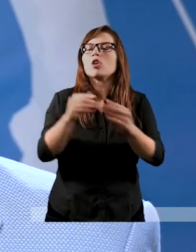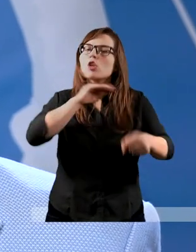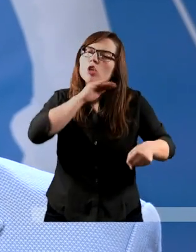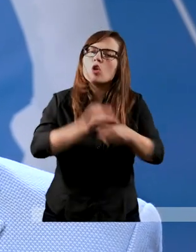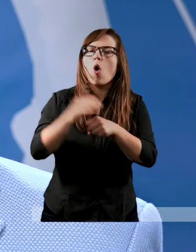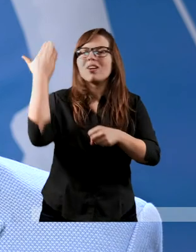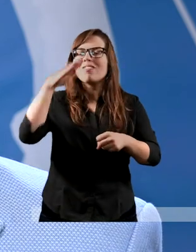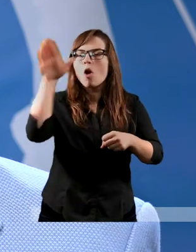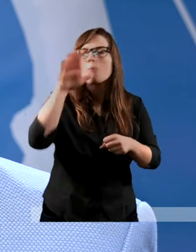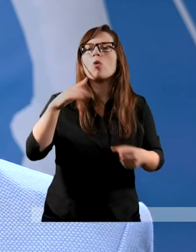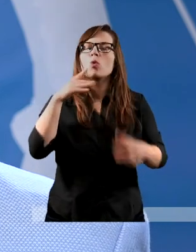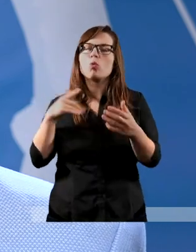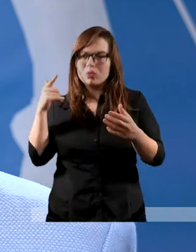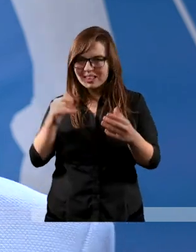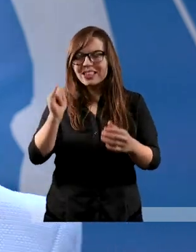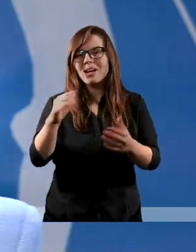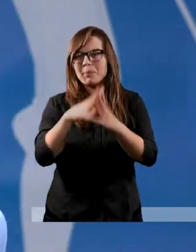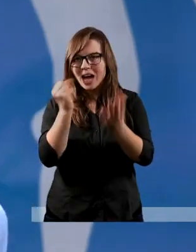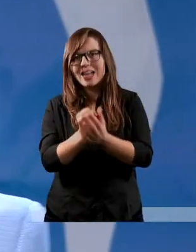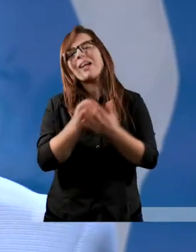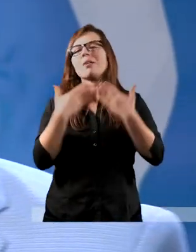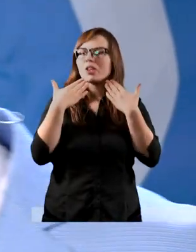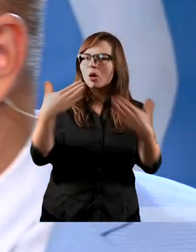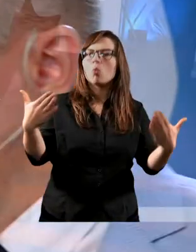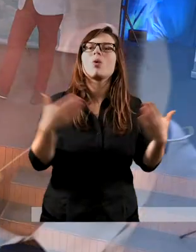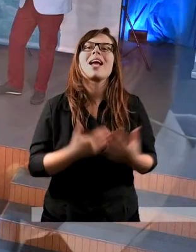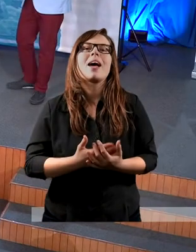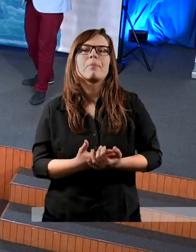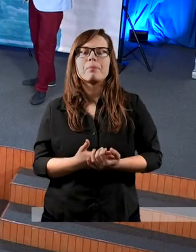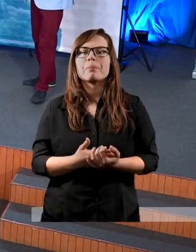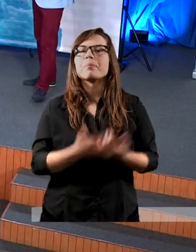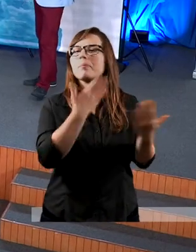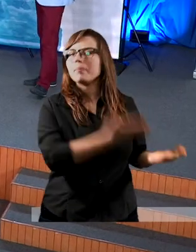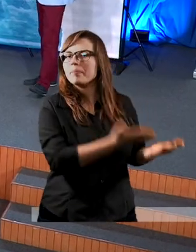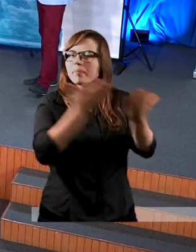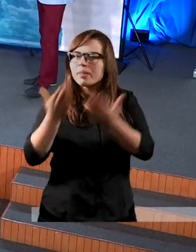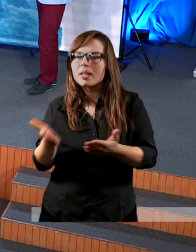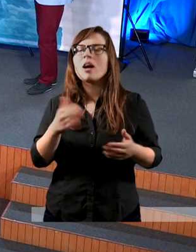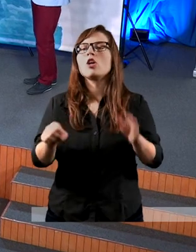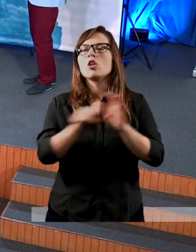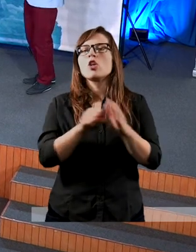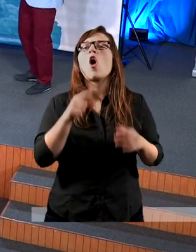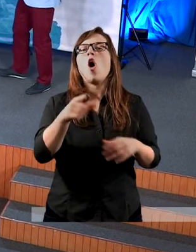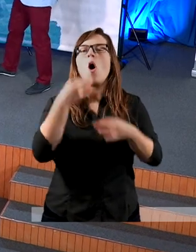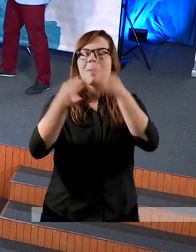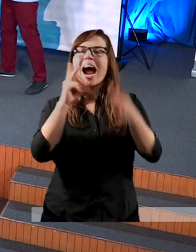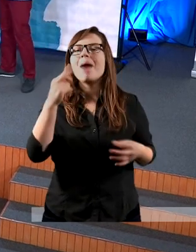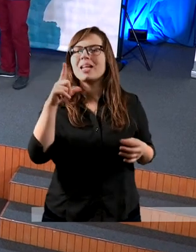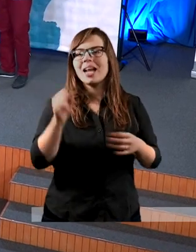wolą Bożą i z przykazaniami. Dziękuję. Poproszę teraz do wystąpienia